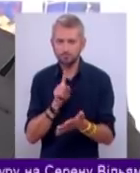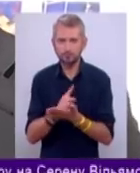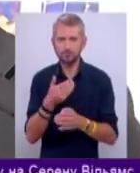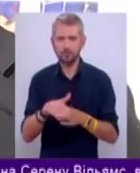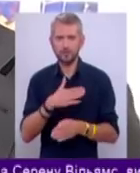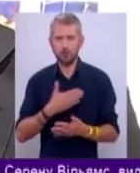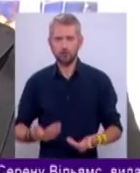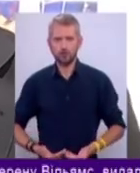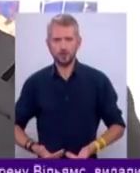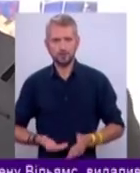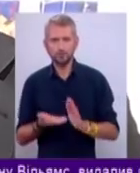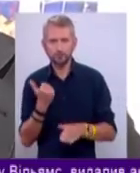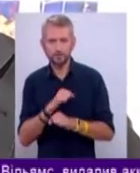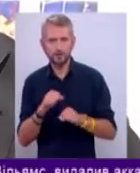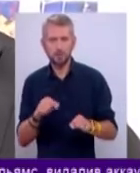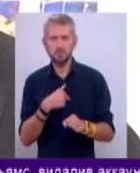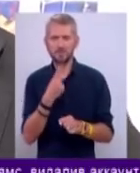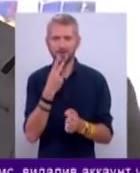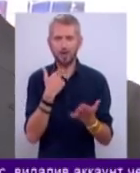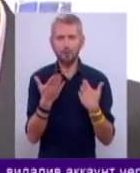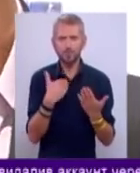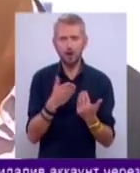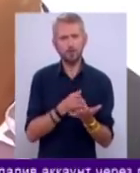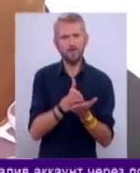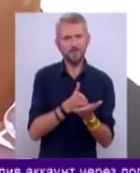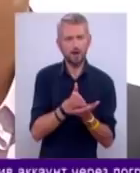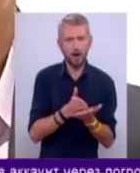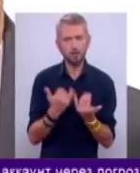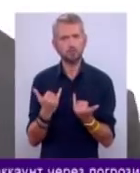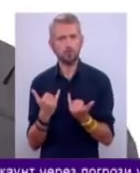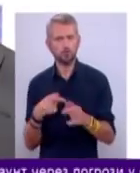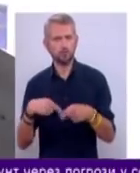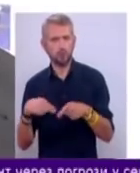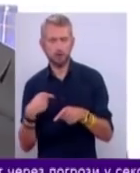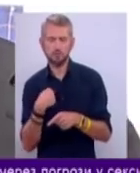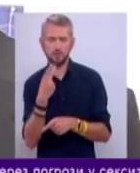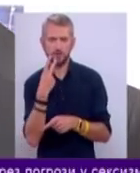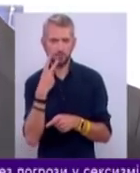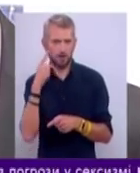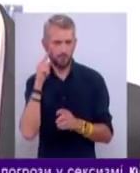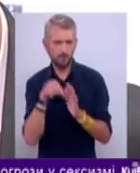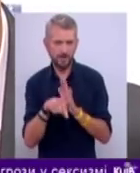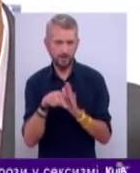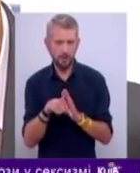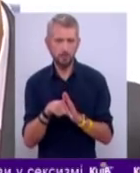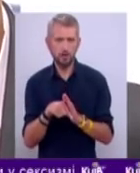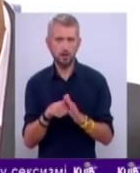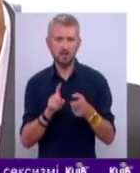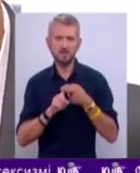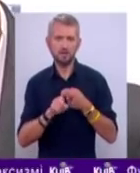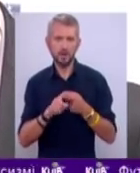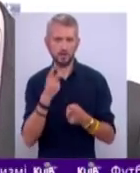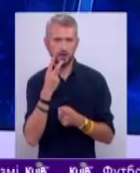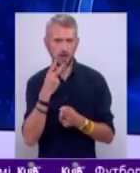жизни, поэтому мы всегда общаемся между ветеранами и действующими футболистами, поэтому мы всегда в теме. на связи всегда со